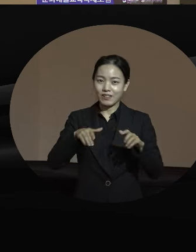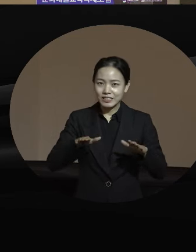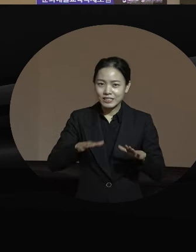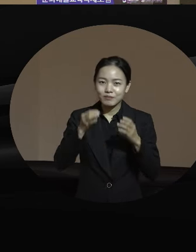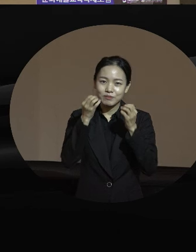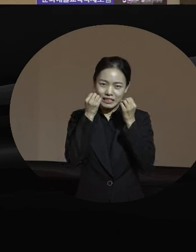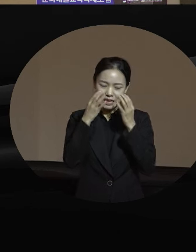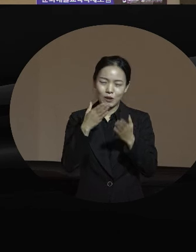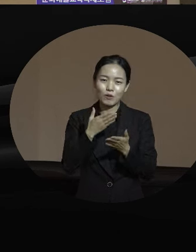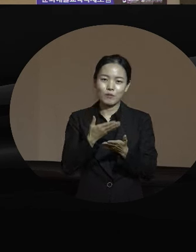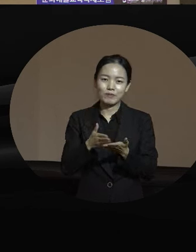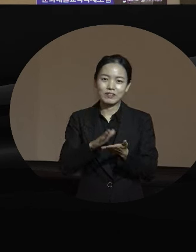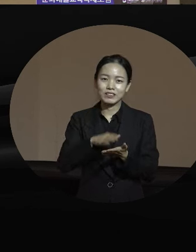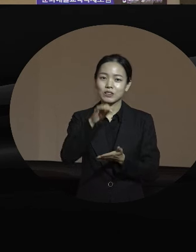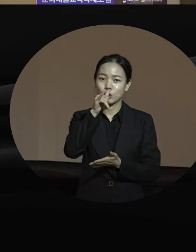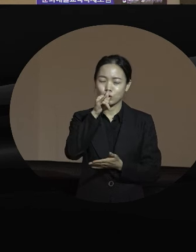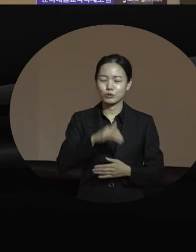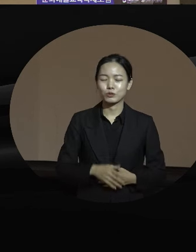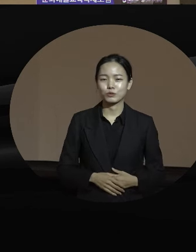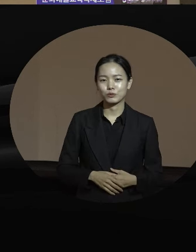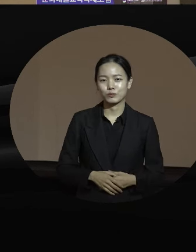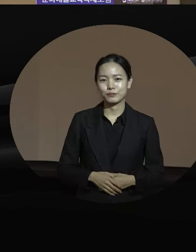학교와 지역사회에서 혼용되어 왔습니다.